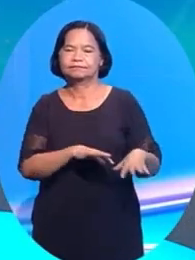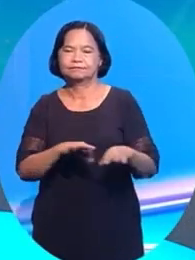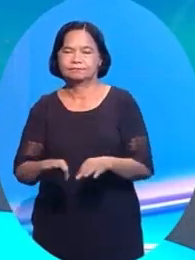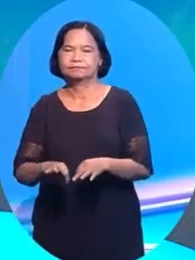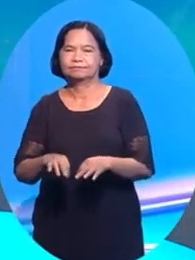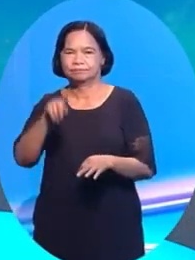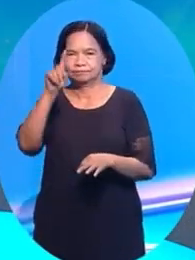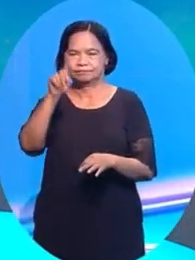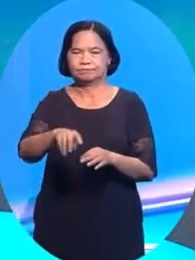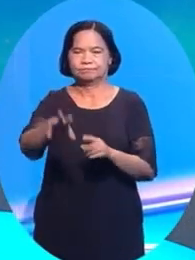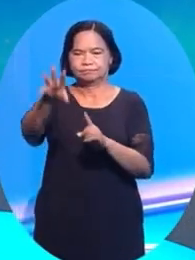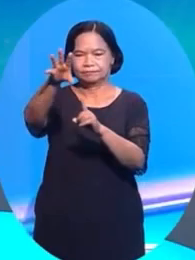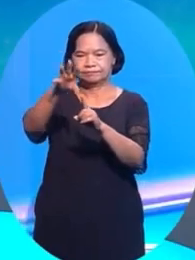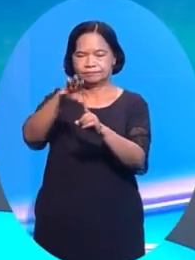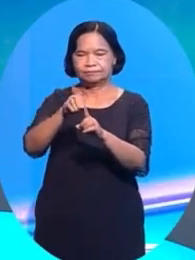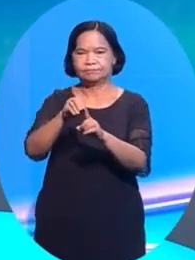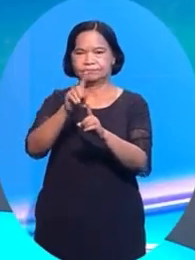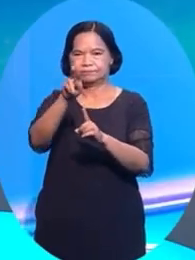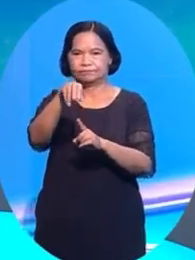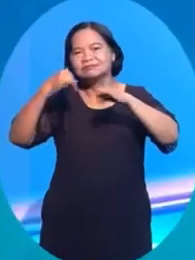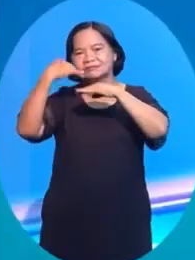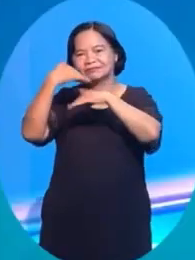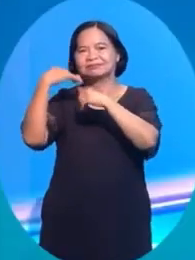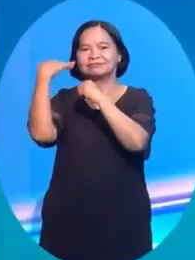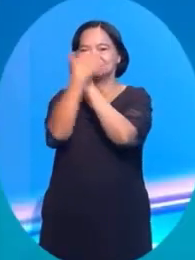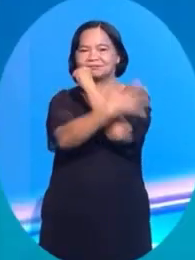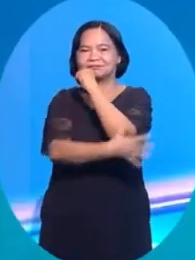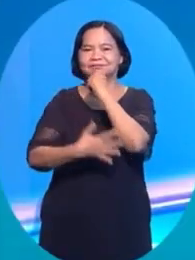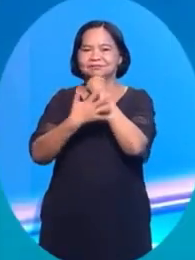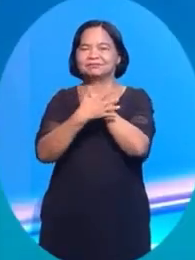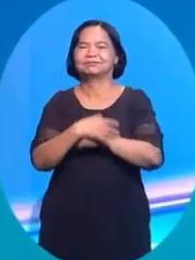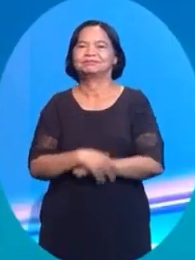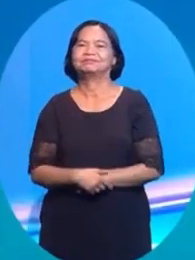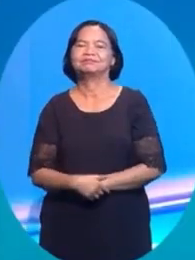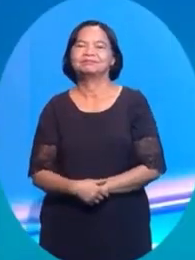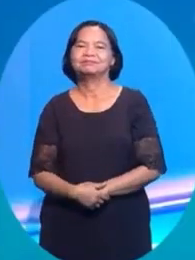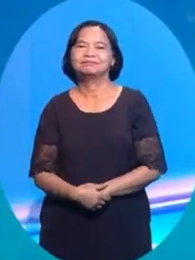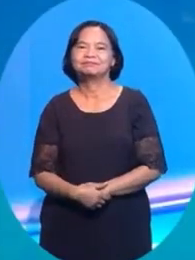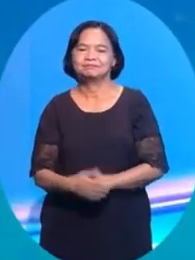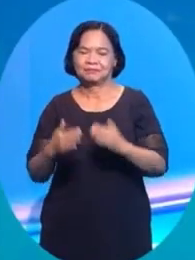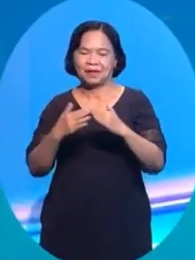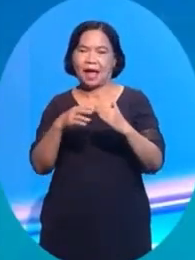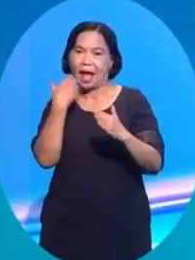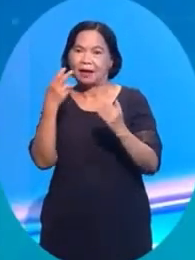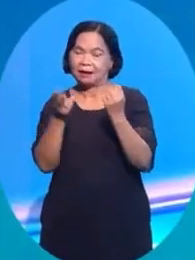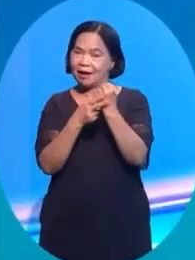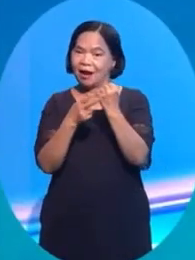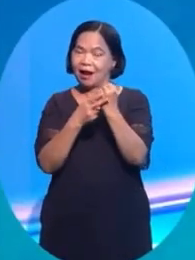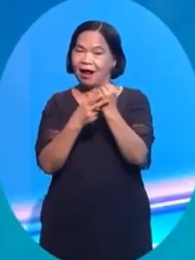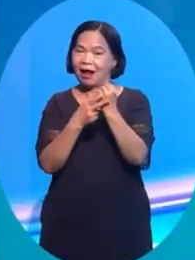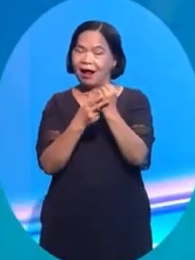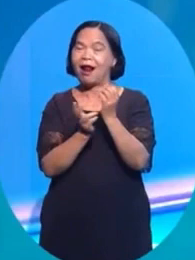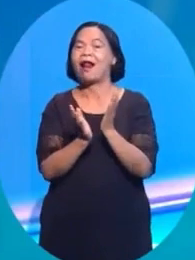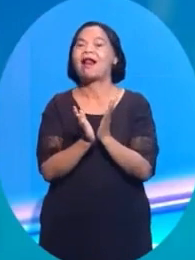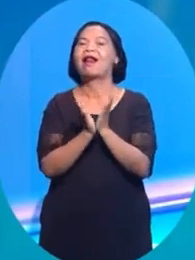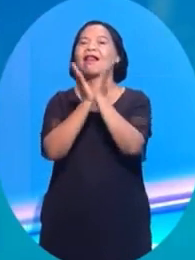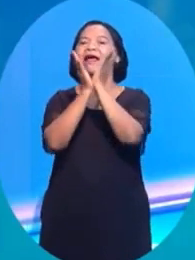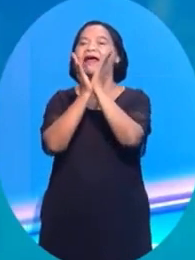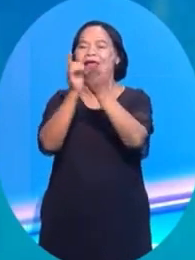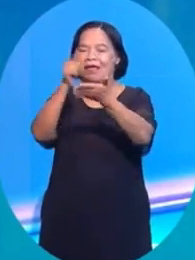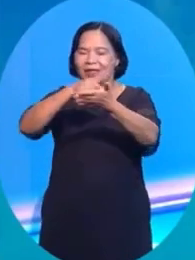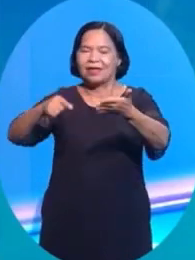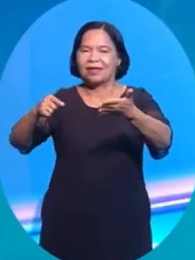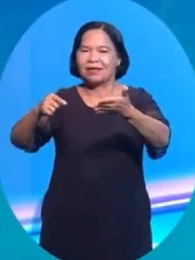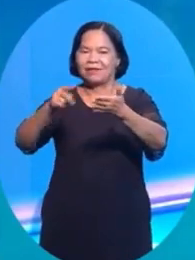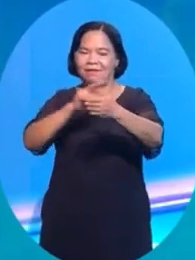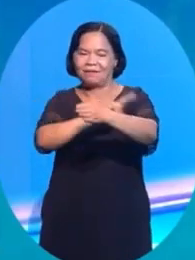tin hôm nay sẽ có nhiều nội dung đáng chú ý sau đây tòa nhà hắc Lớn Hà Nội đã diễn ra buổi lễ công bố và ký kết các sự kiện văn hóa và Âm